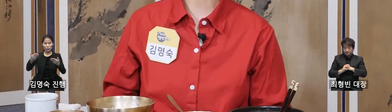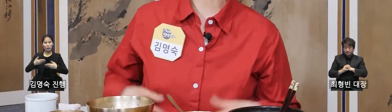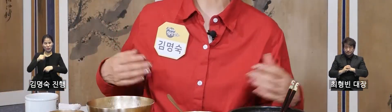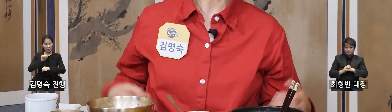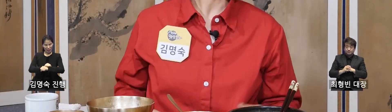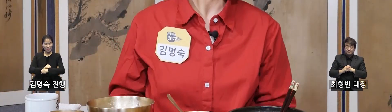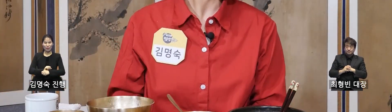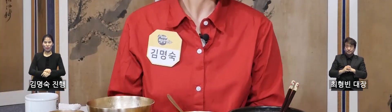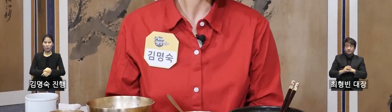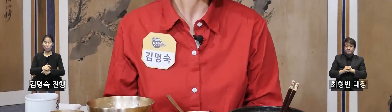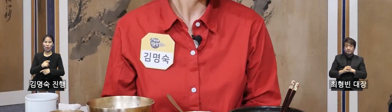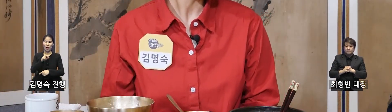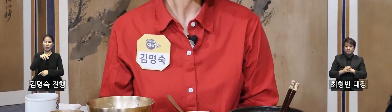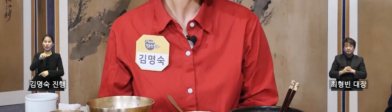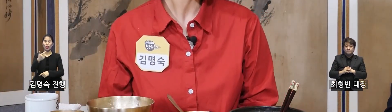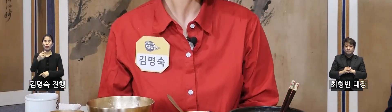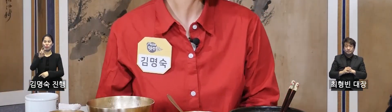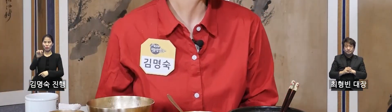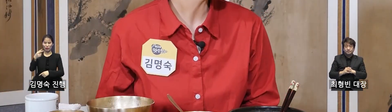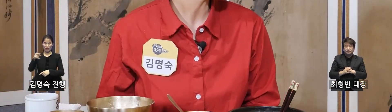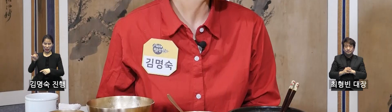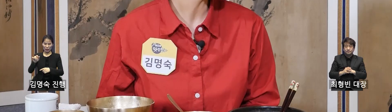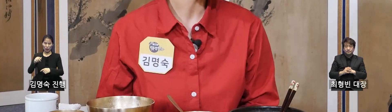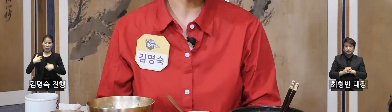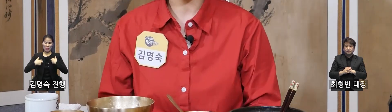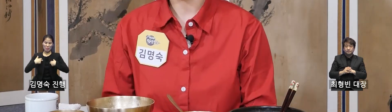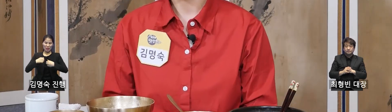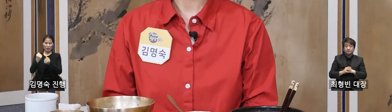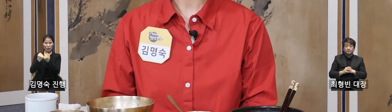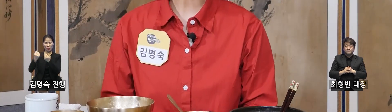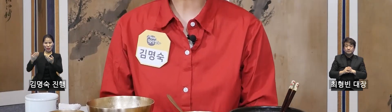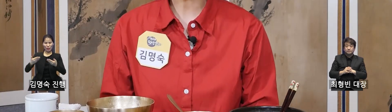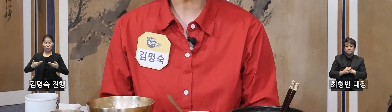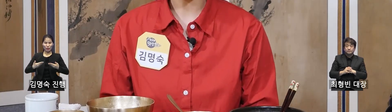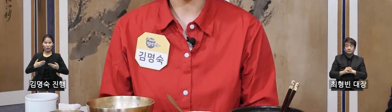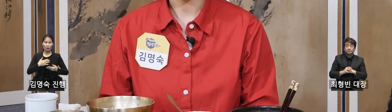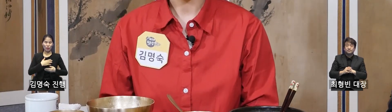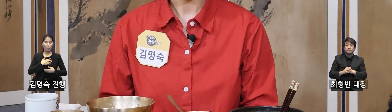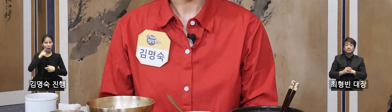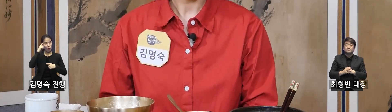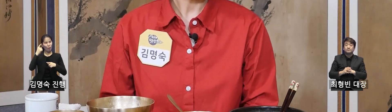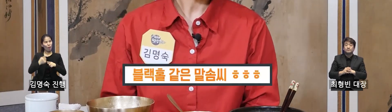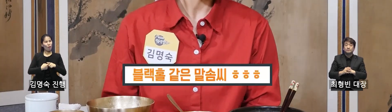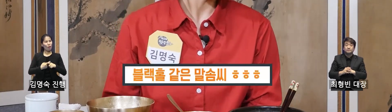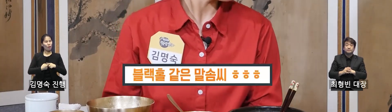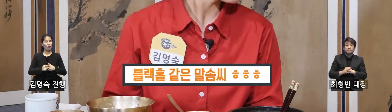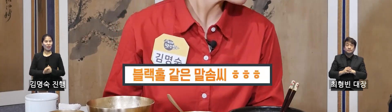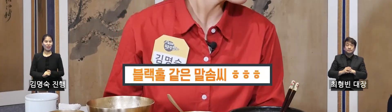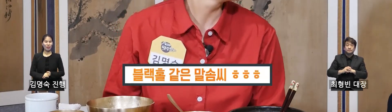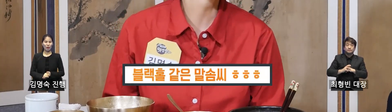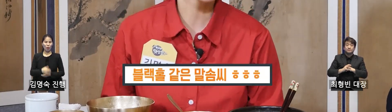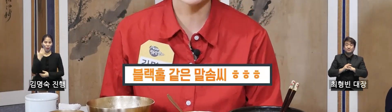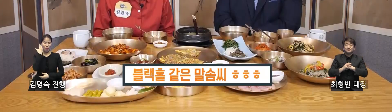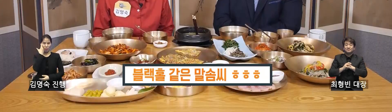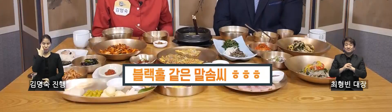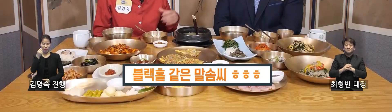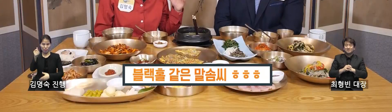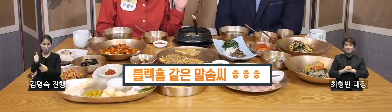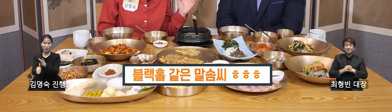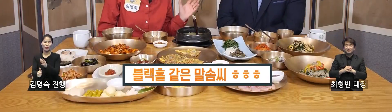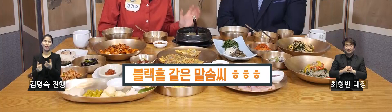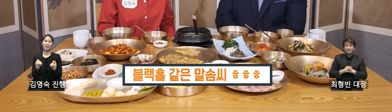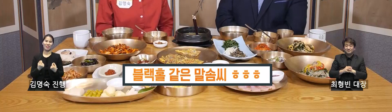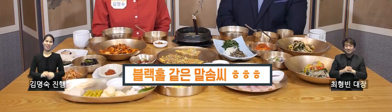또 이게 전문 대해서 이렇게 설명을 너무 재미있게 해 주시니까 저도 모르게 꼭 빠져들고 그렇게